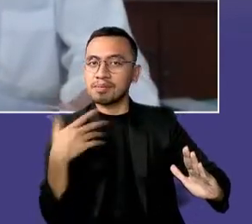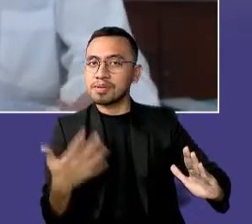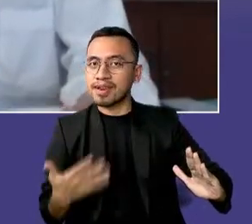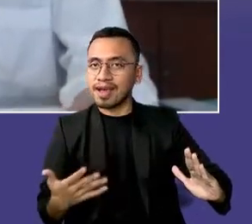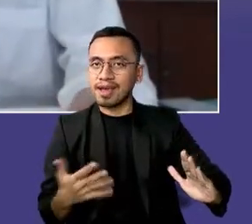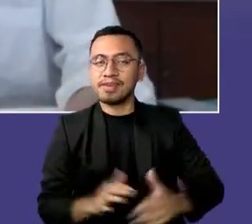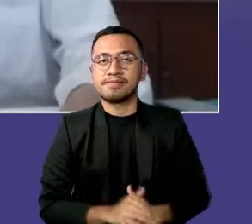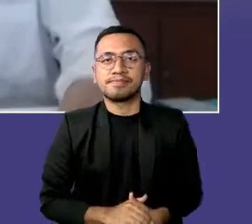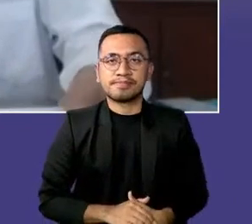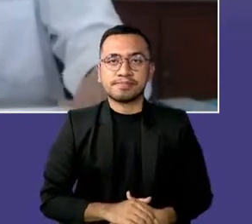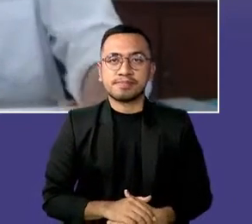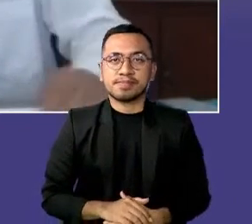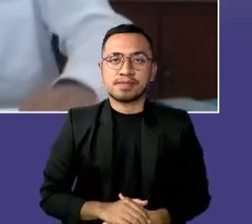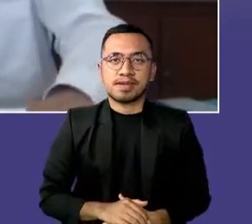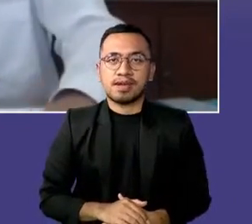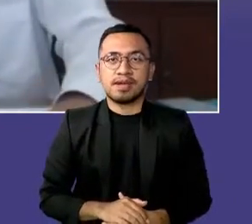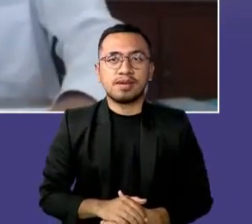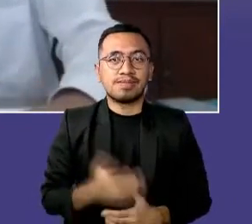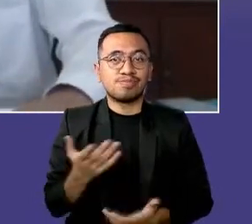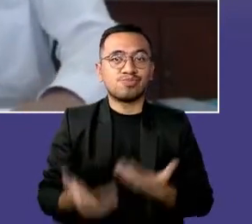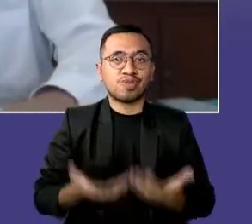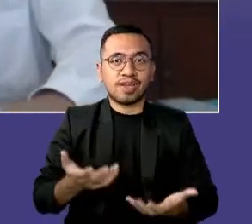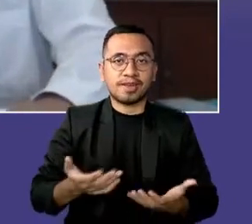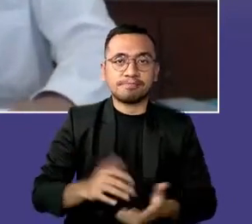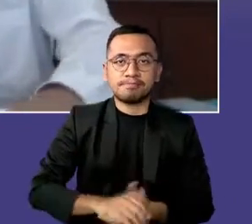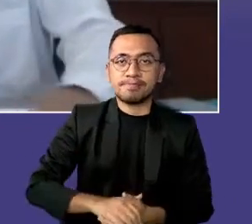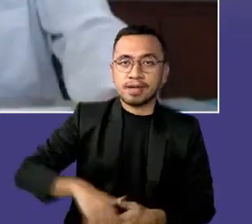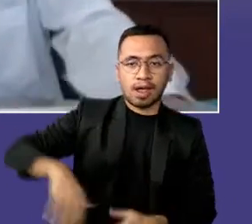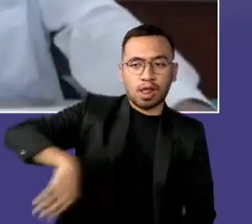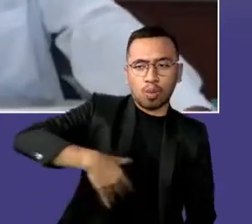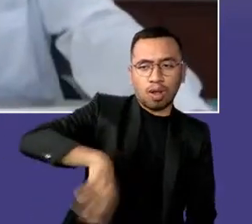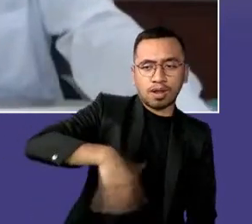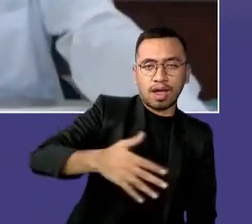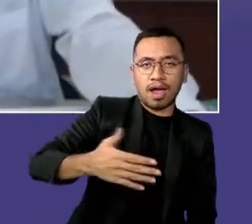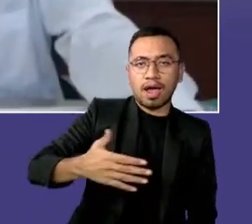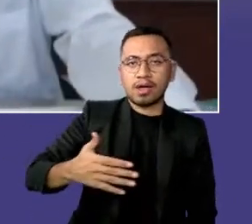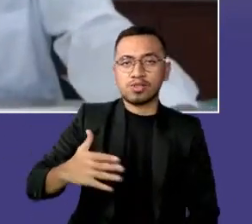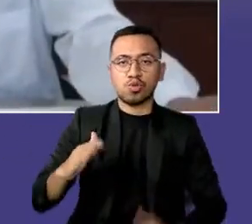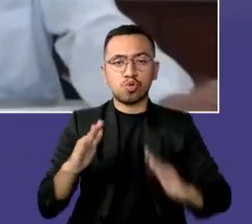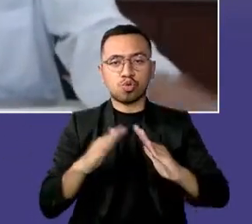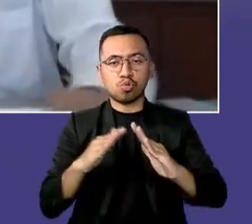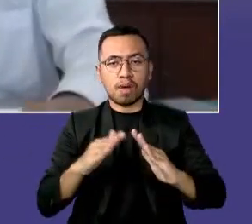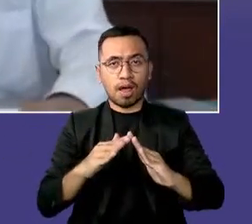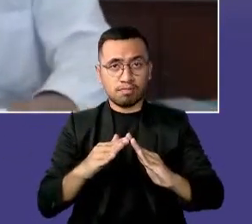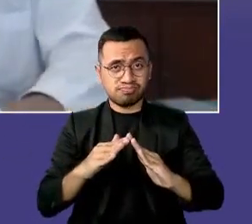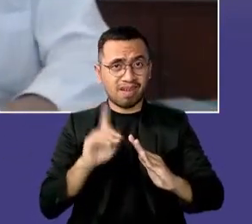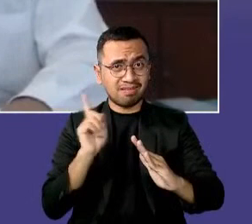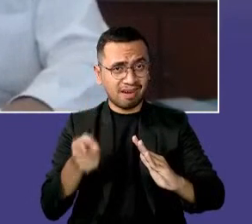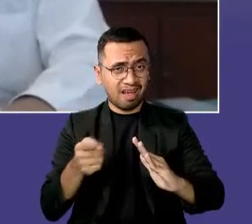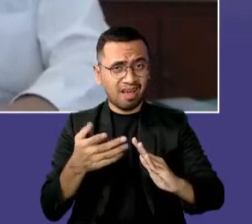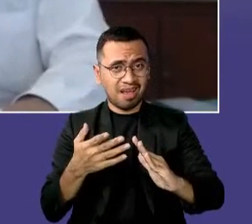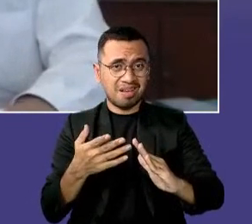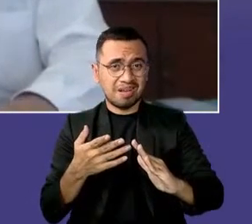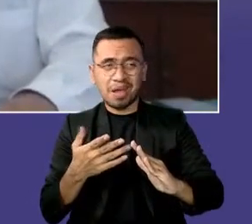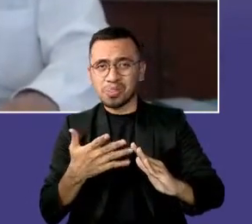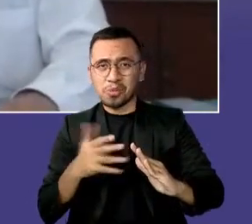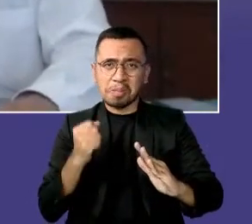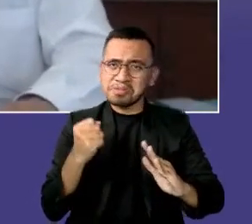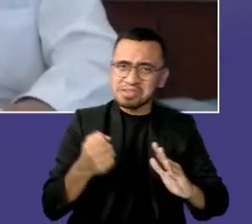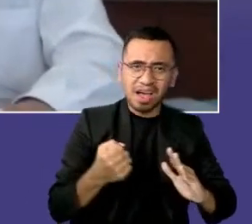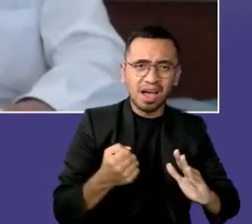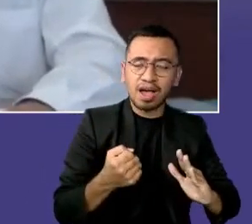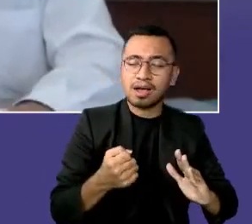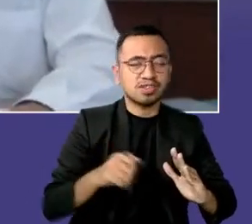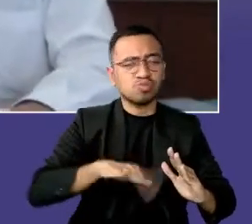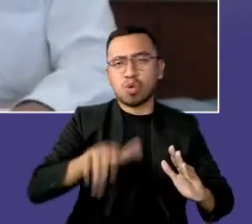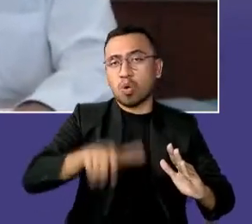Pak mungkin tentunya akan tidak semua keluarga mempunyai kapasitas yang cukup Gitu untuk melakukan isolasi Mandiri